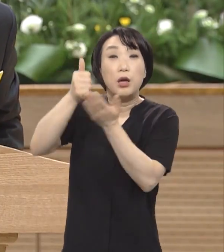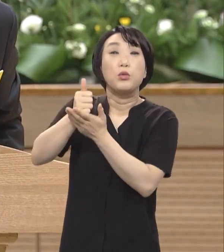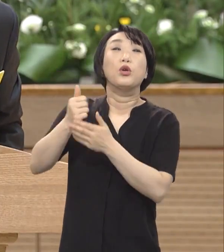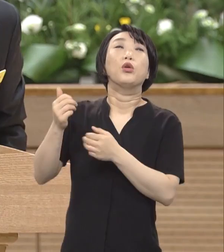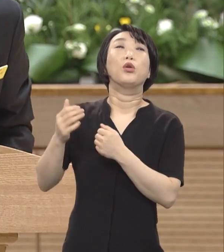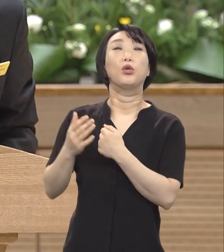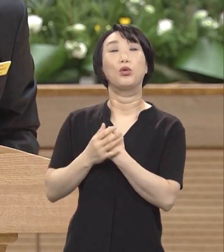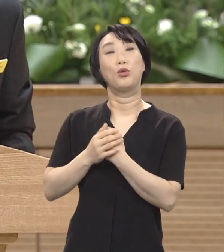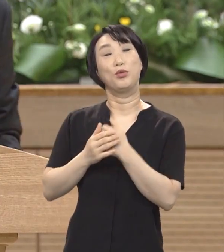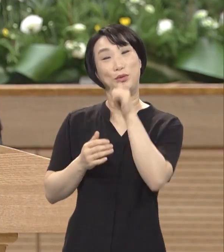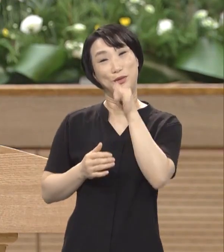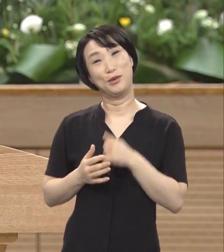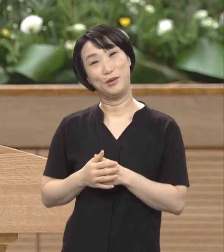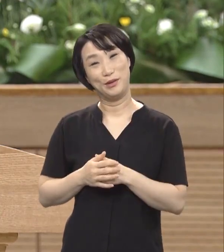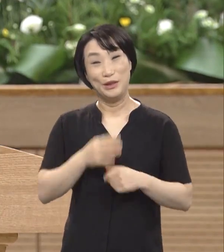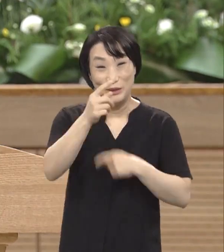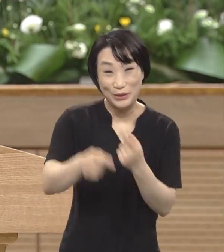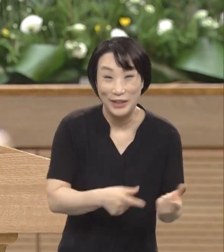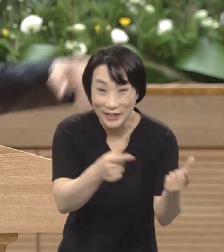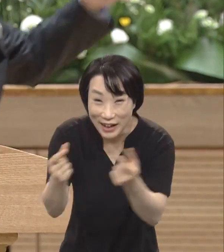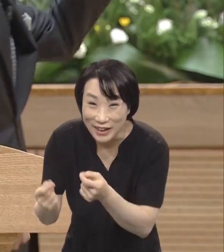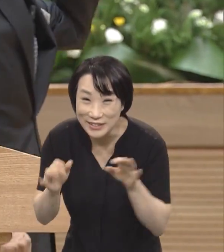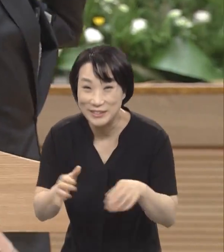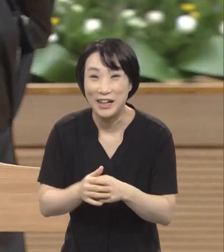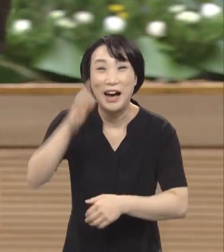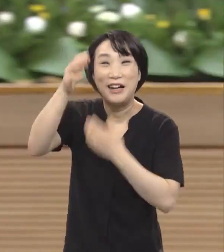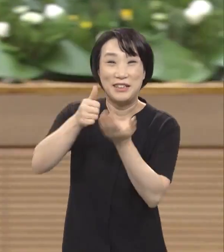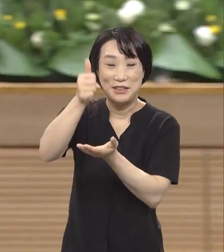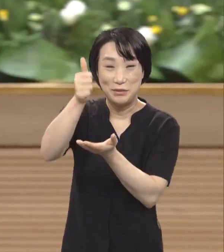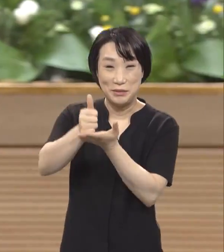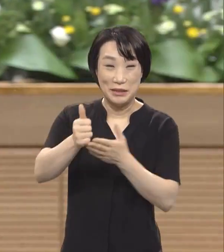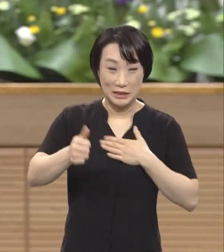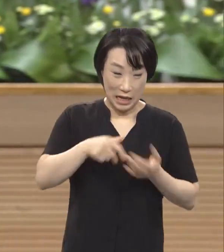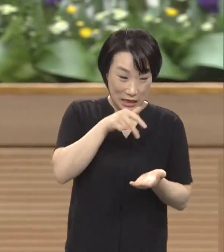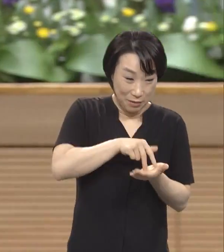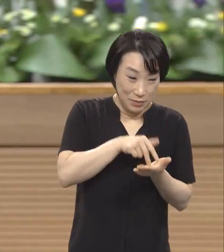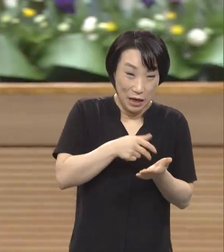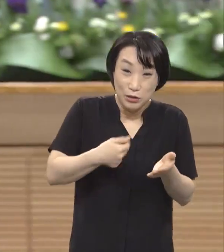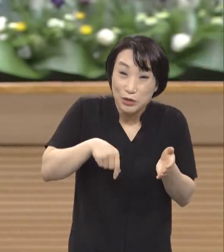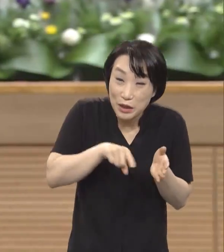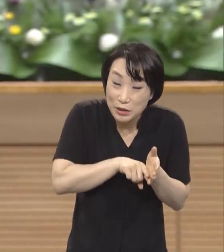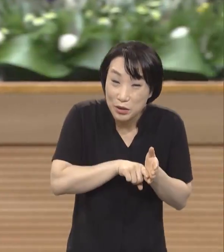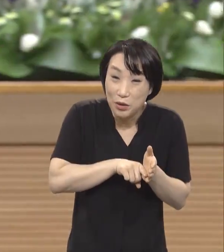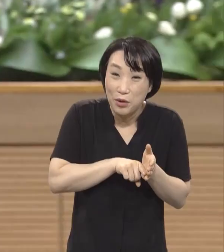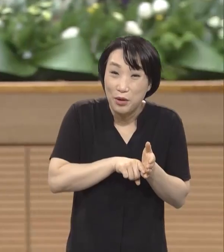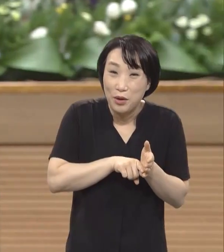분이다. 다시 하나님은 내 사정을 위해서